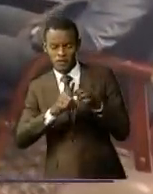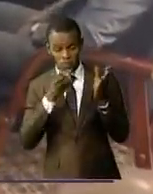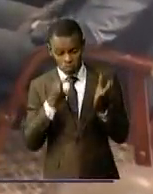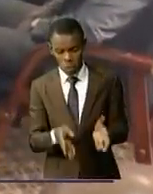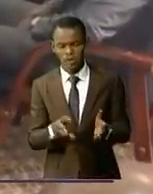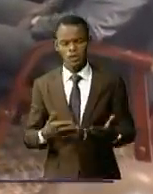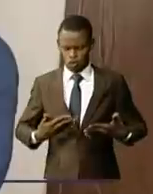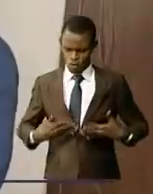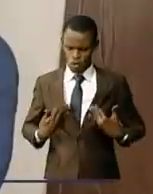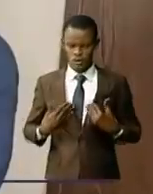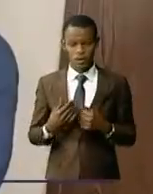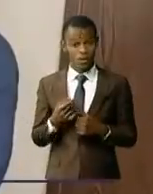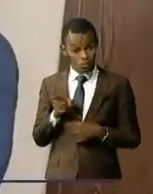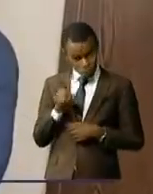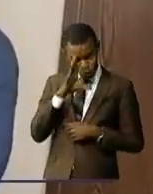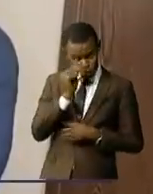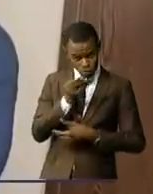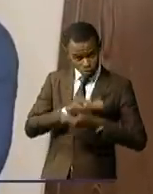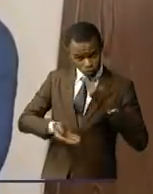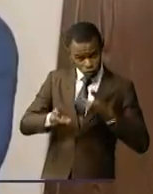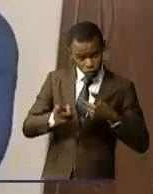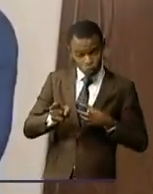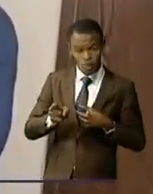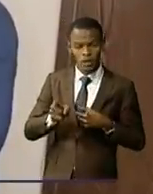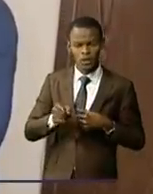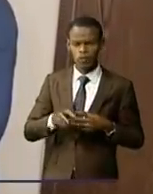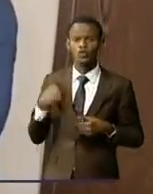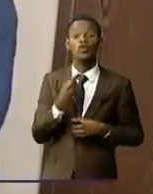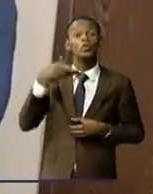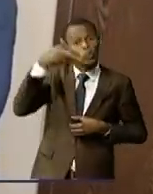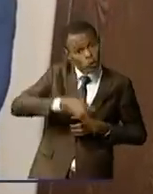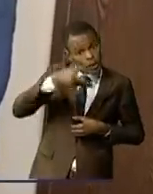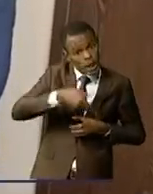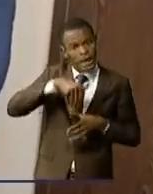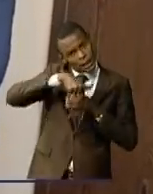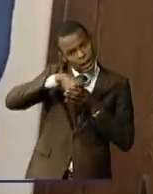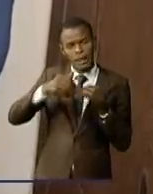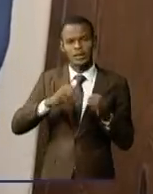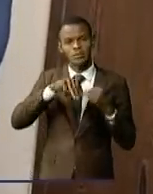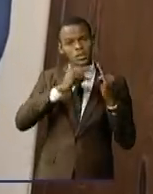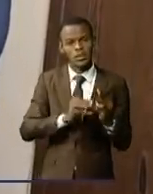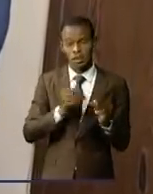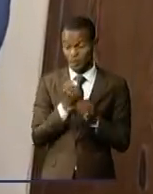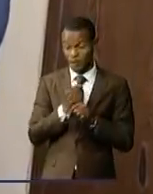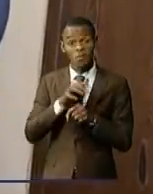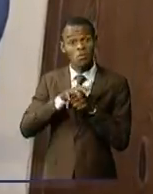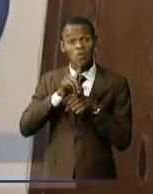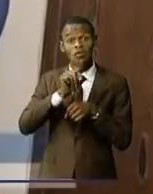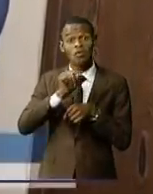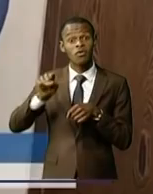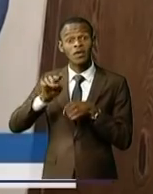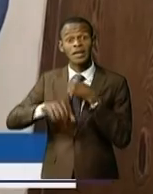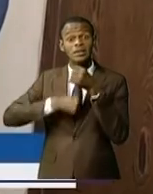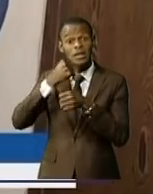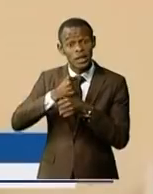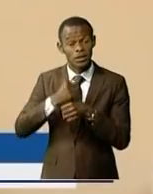ce jour est un fils maison qui a gravi les échelons en suivant le cursus normal pendant 21 ans de carrière. Des agents de